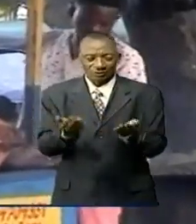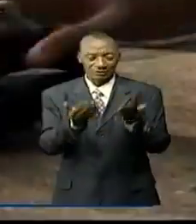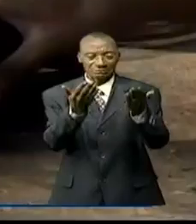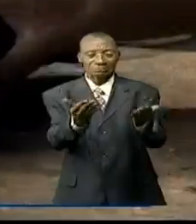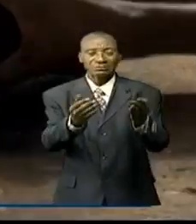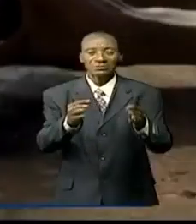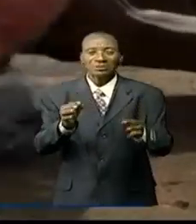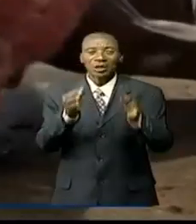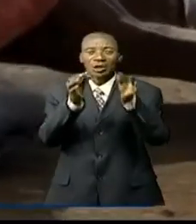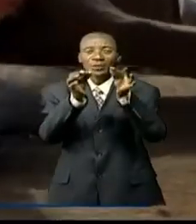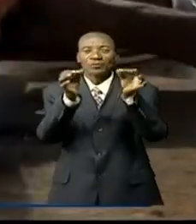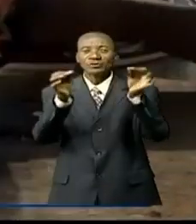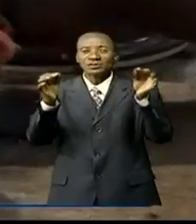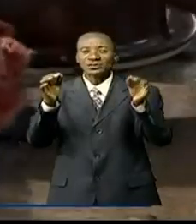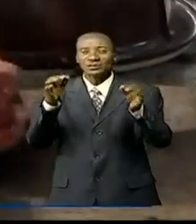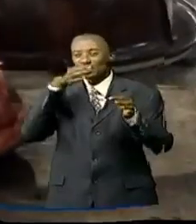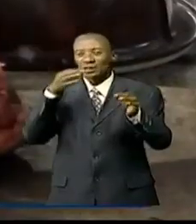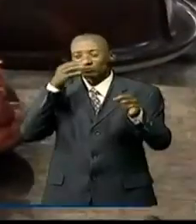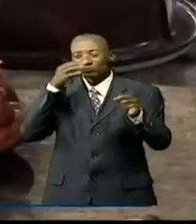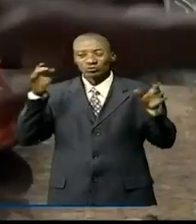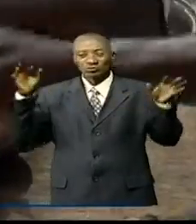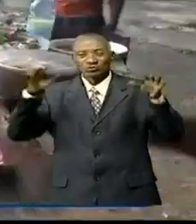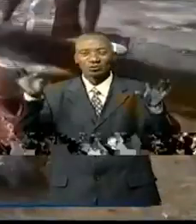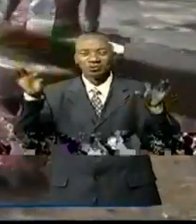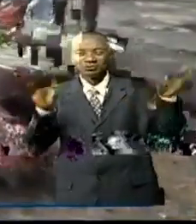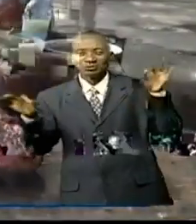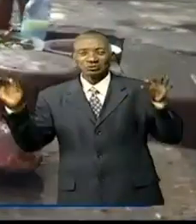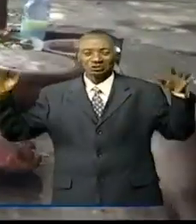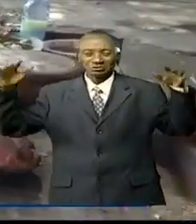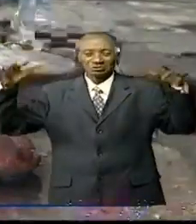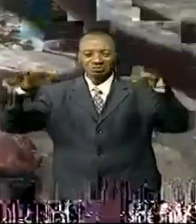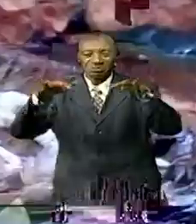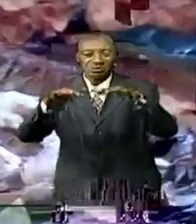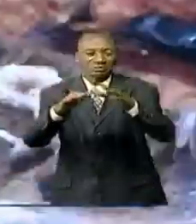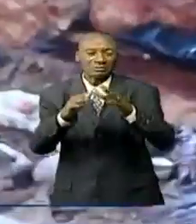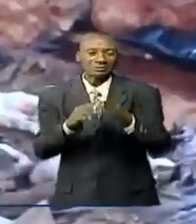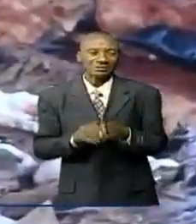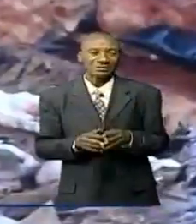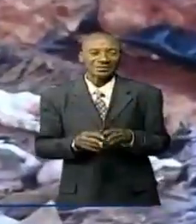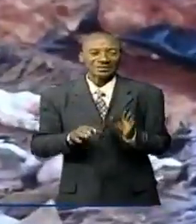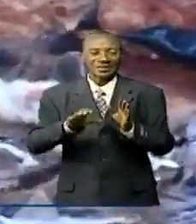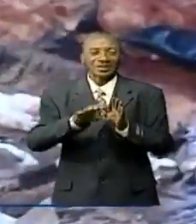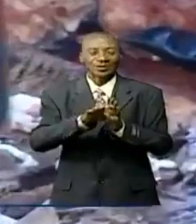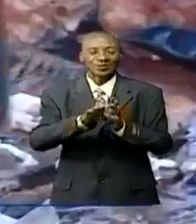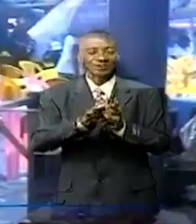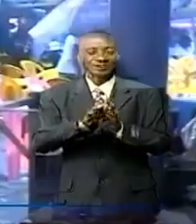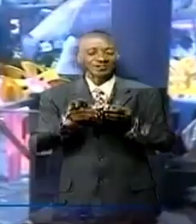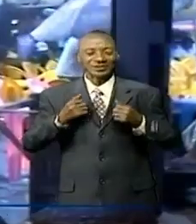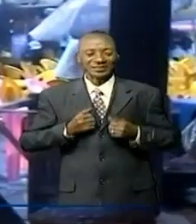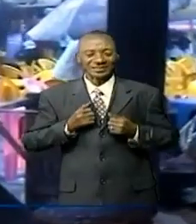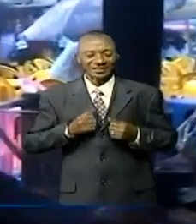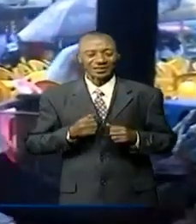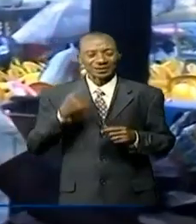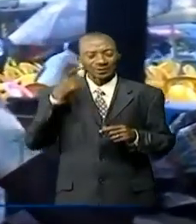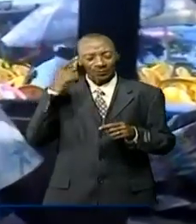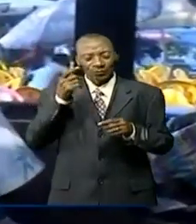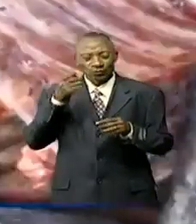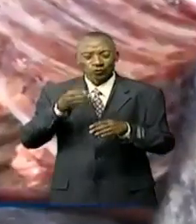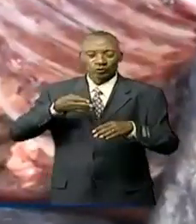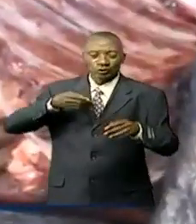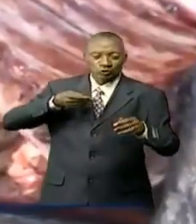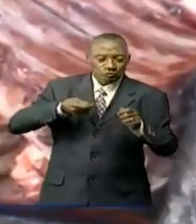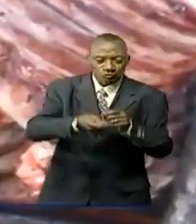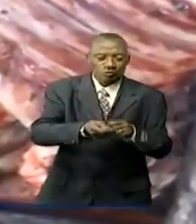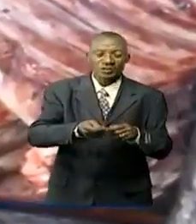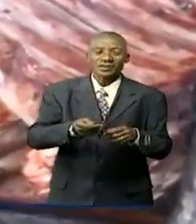un terrain d'entraînement de mouches et des microbes. Les conditions d'hygiène et d'abattage dans les points de vente des grillades à Kinshasa